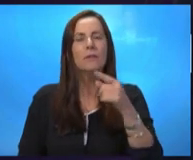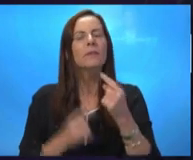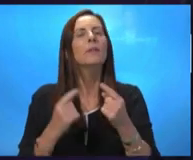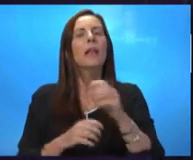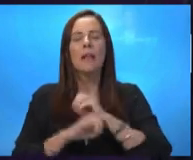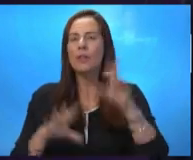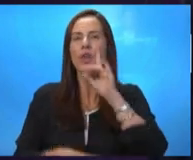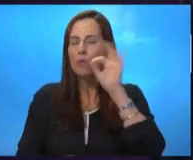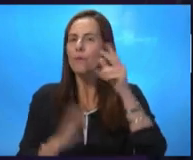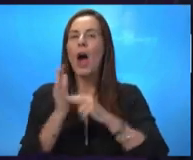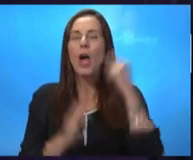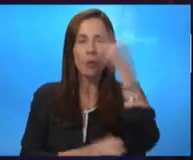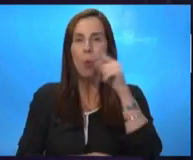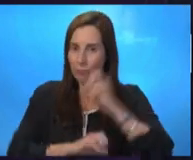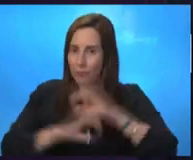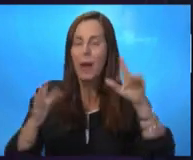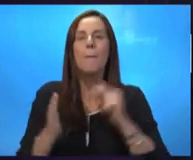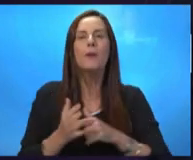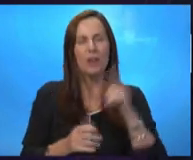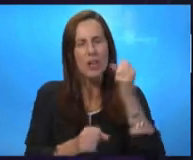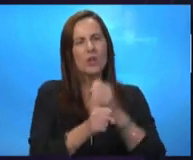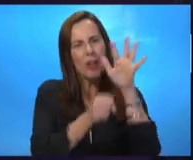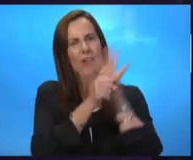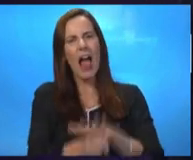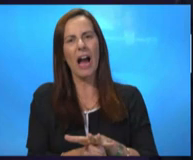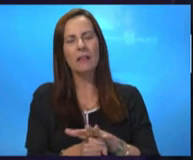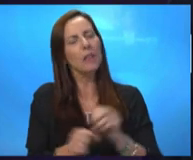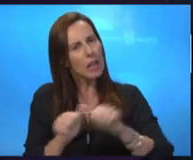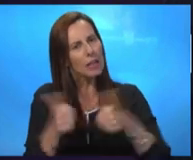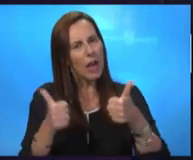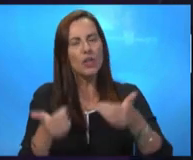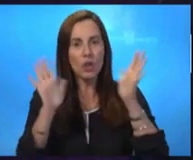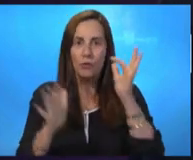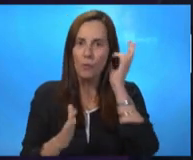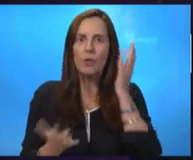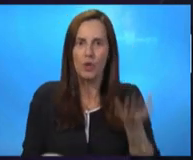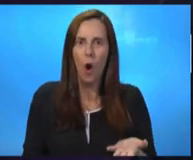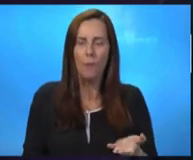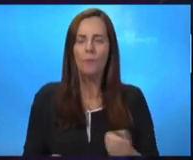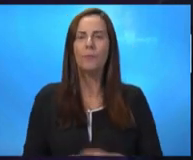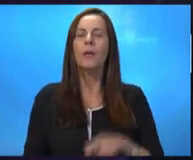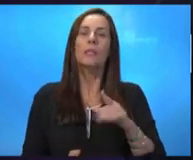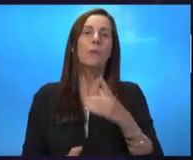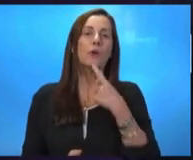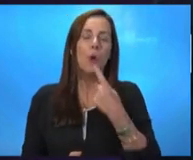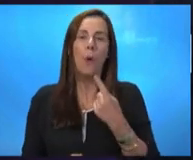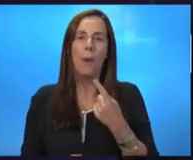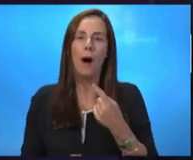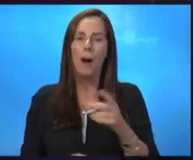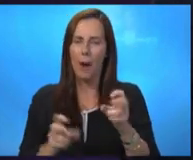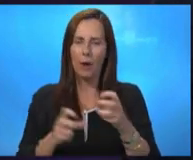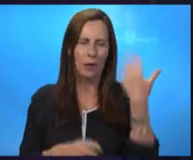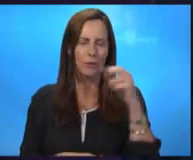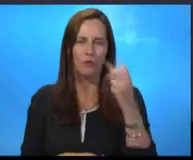שמו ותמונתו של ירון אטיאס כדי להפעיל עליו לחץ להתגרש סוף סוף מאשתו. זה מה שהוא אמר בכאן רשת ב' לפני